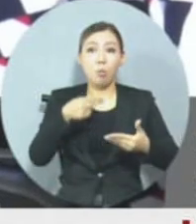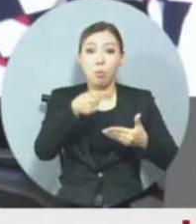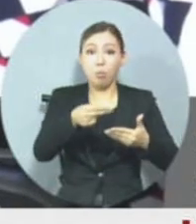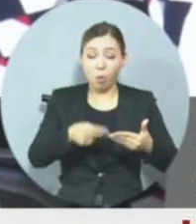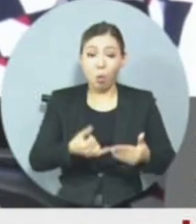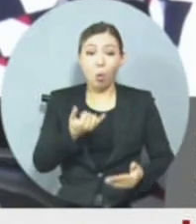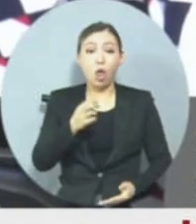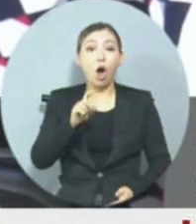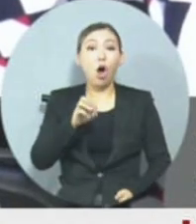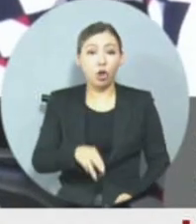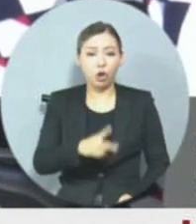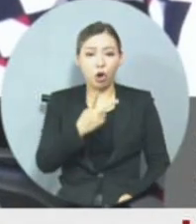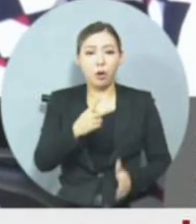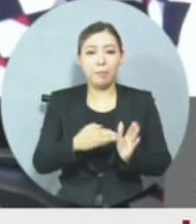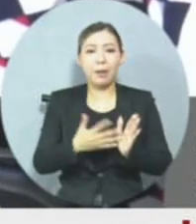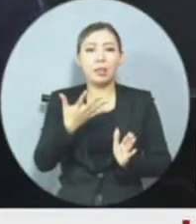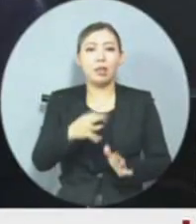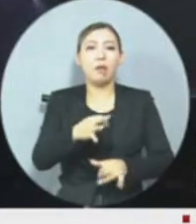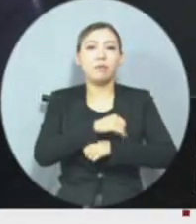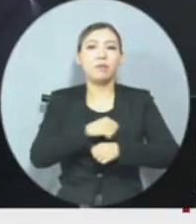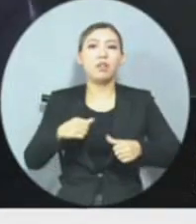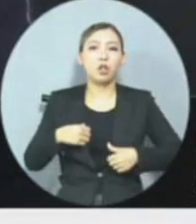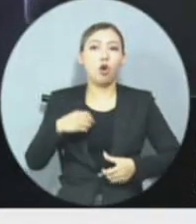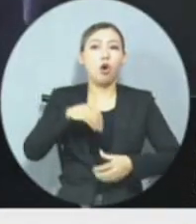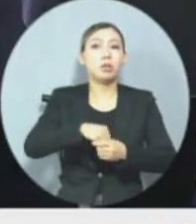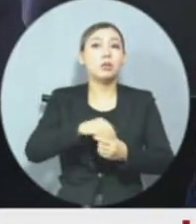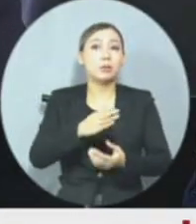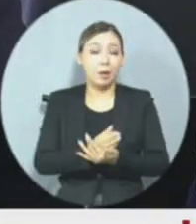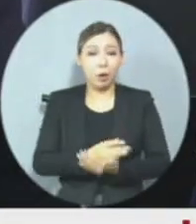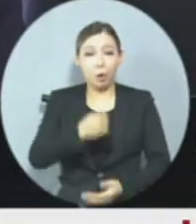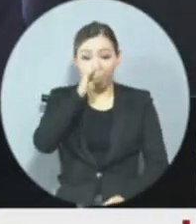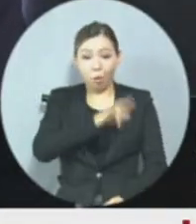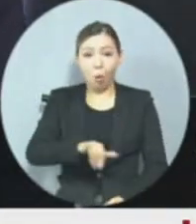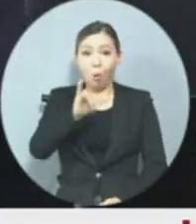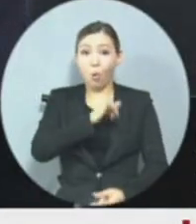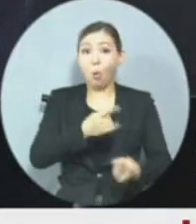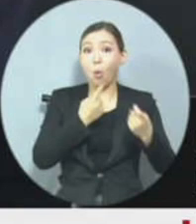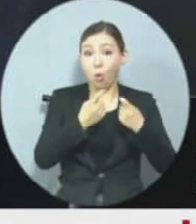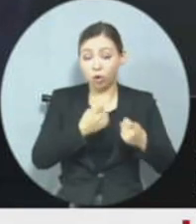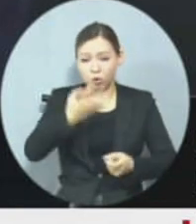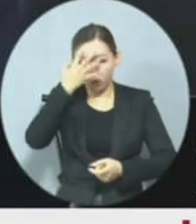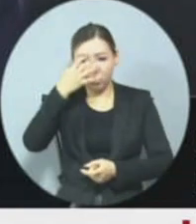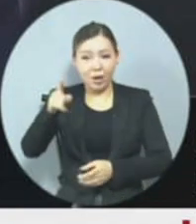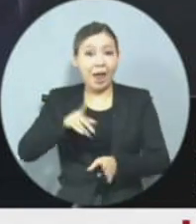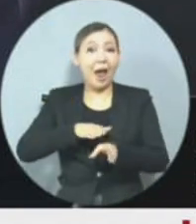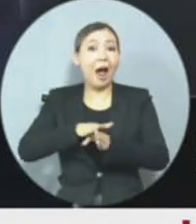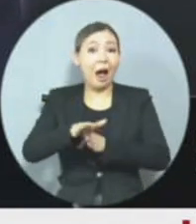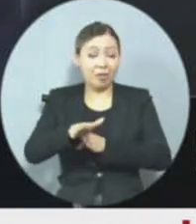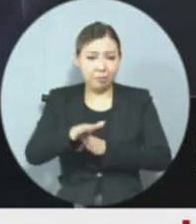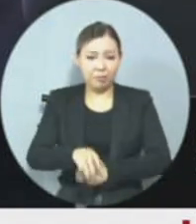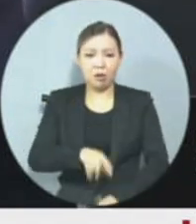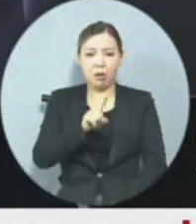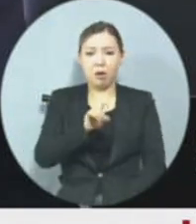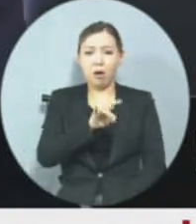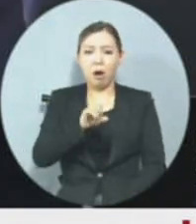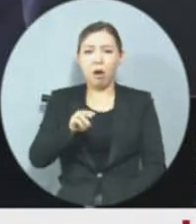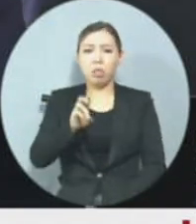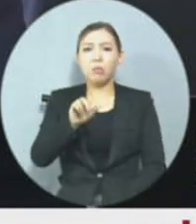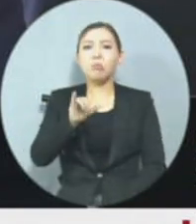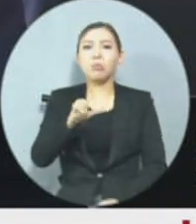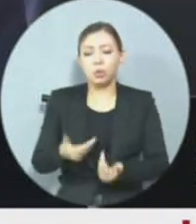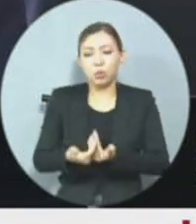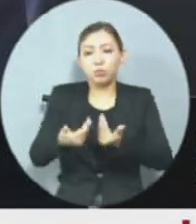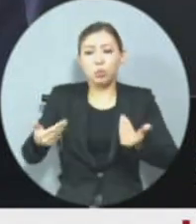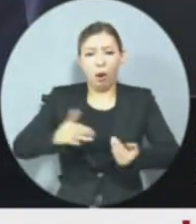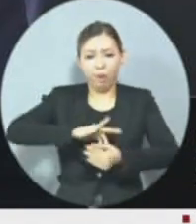хотоос 2050 иргэн оролцож байна. За Монгол Улсын хурлаас төрийн албыг хараат ус чадварлаг болох